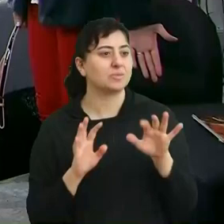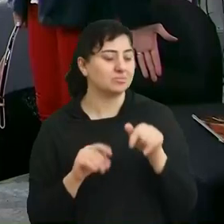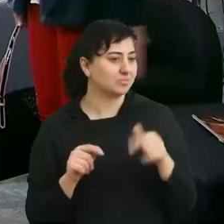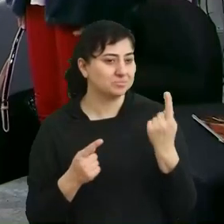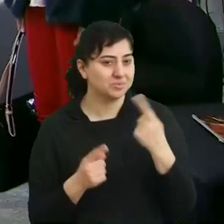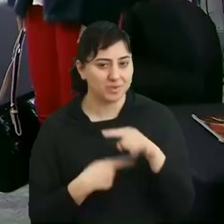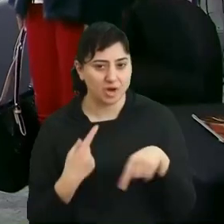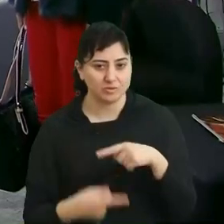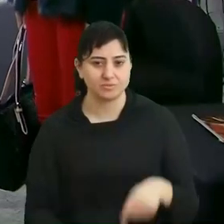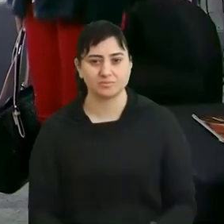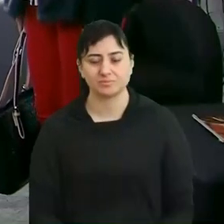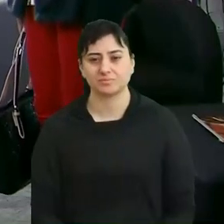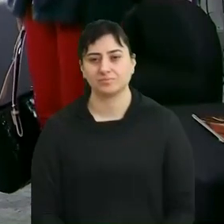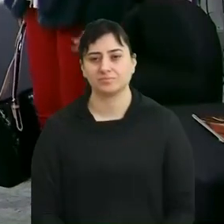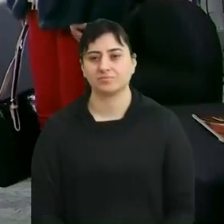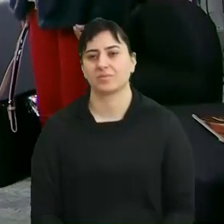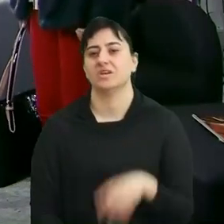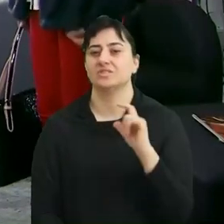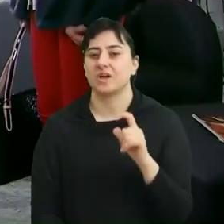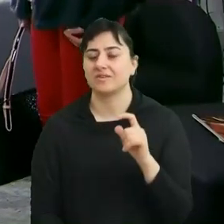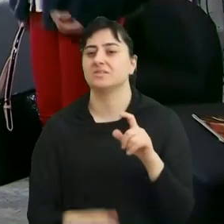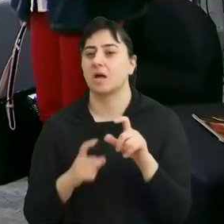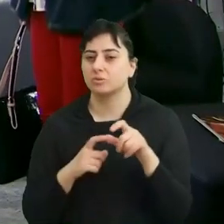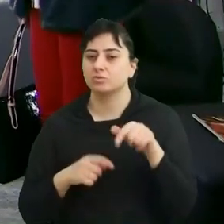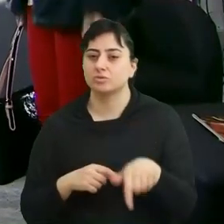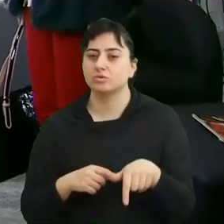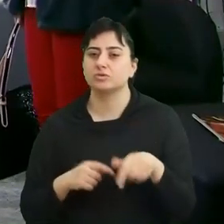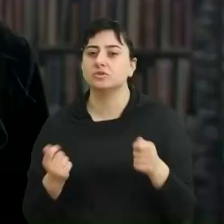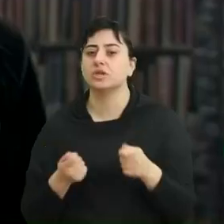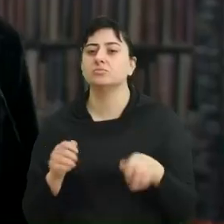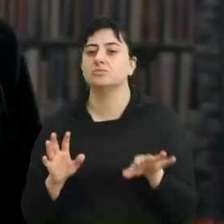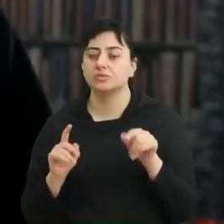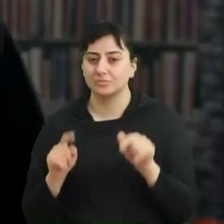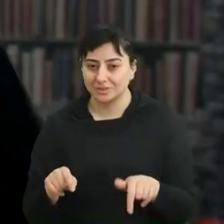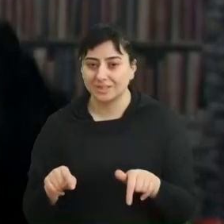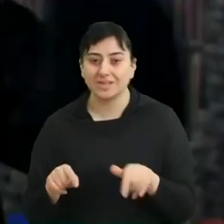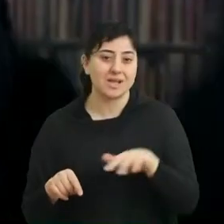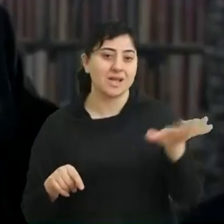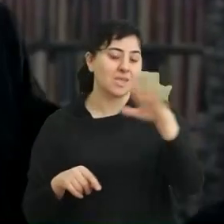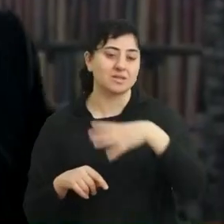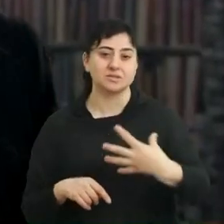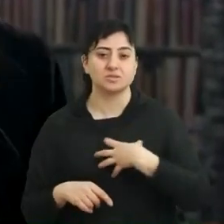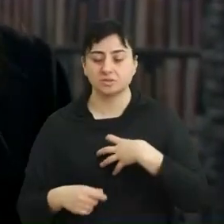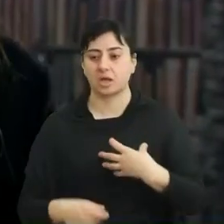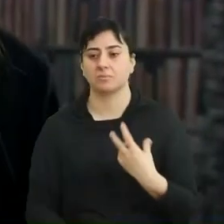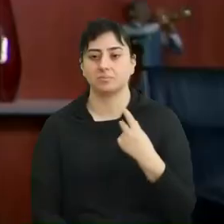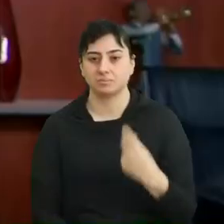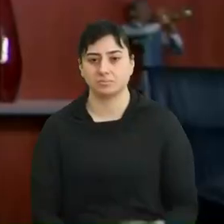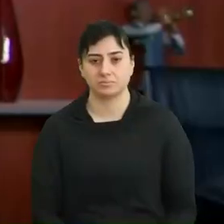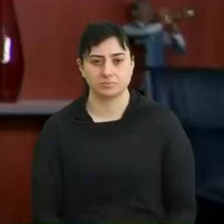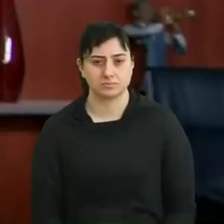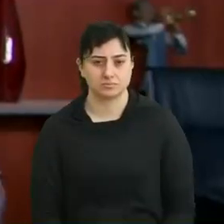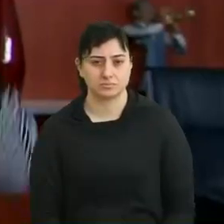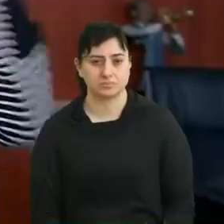mi arıyorsunuz Rüyam Hanım? Ay Cavidancığım, Sarpışkom burada çalışmıyor. Sarpışkom buradaki bütün şirketin sahibi.